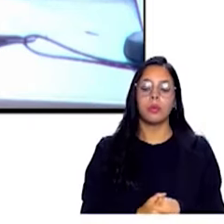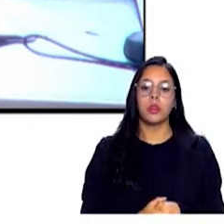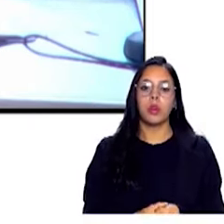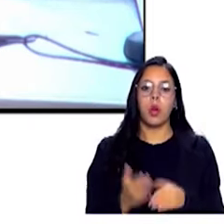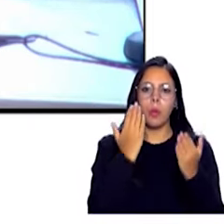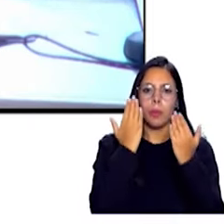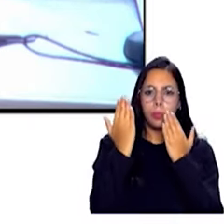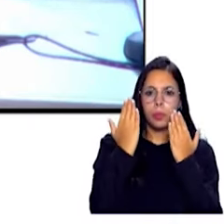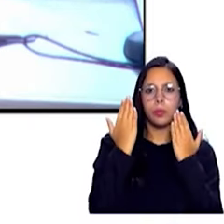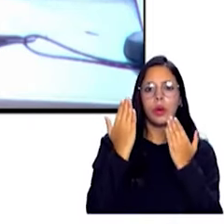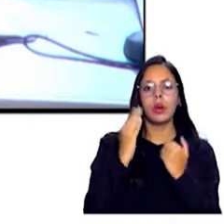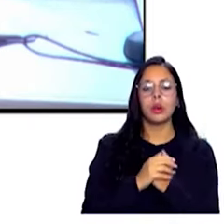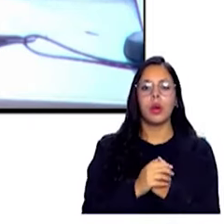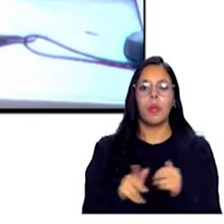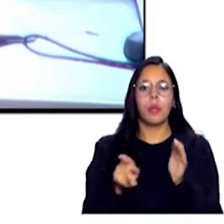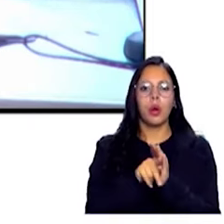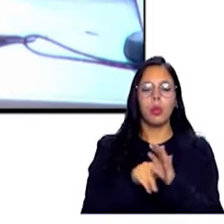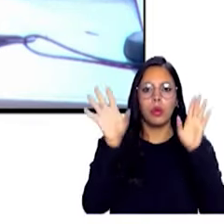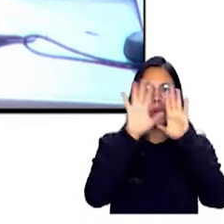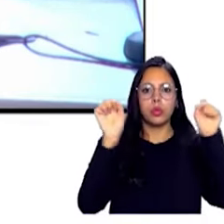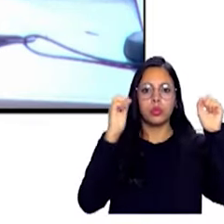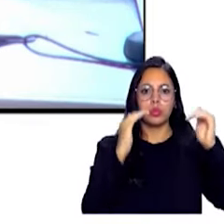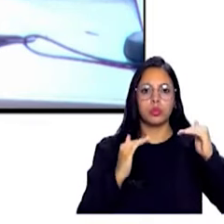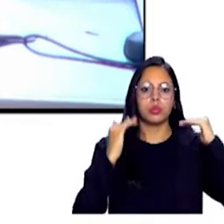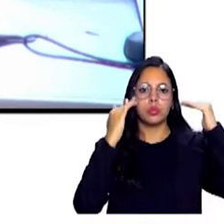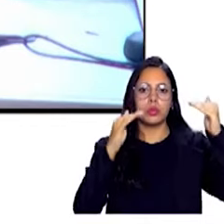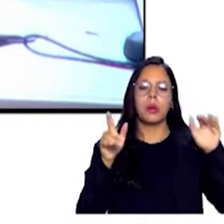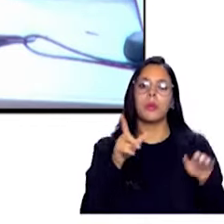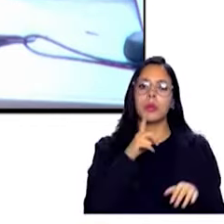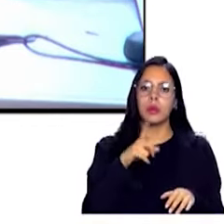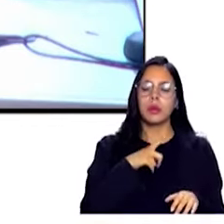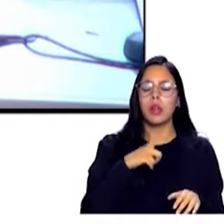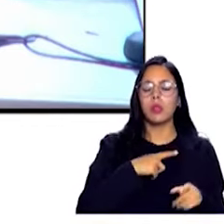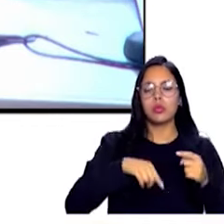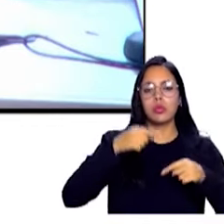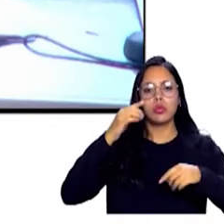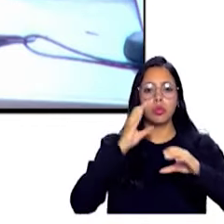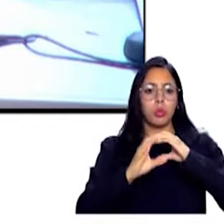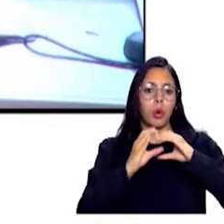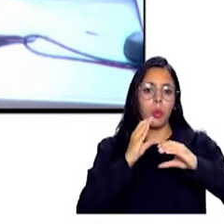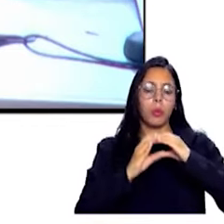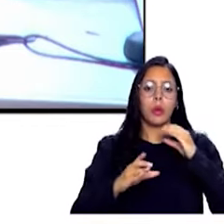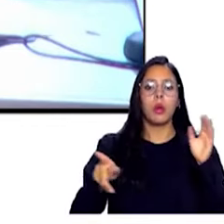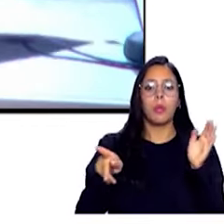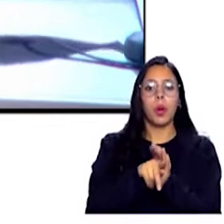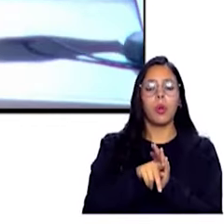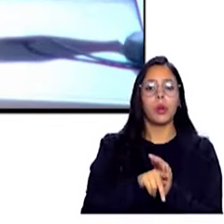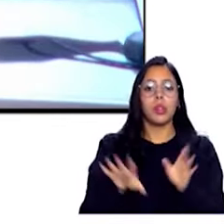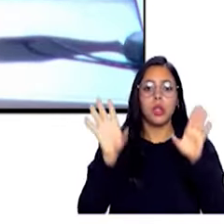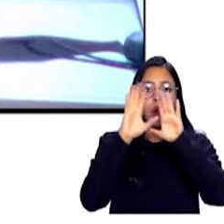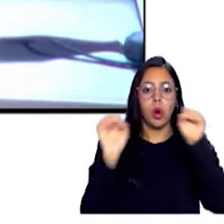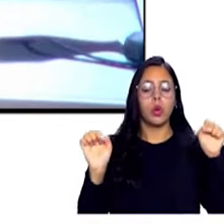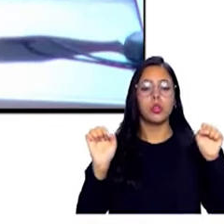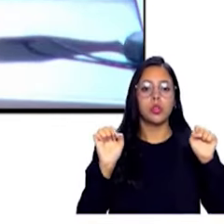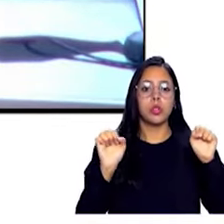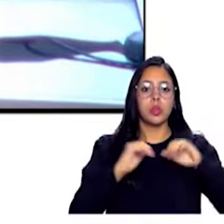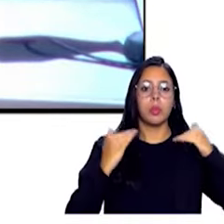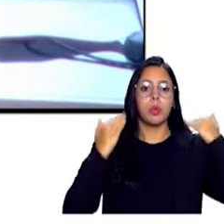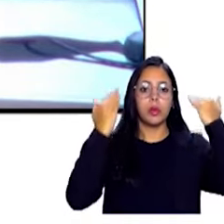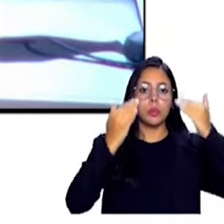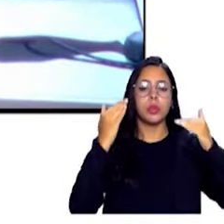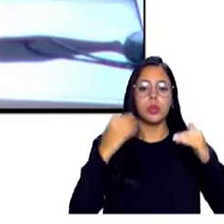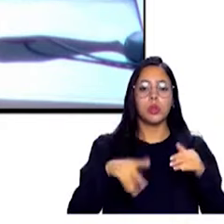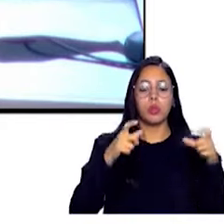favoriser le dialogue entre les différentes cour suprême ET Pour favoriser ce dialogue Il faut que